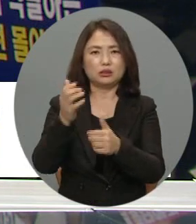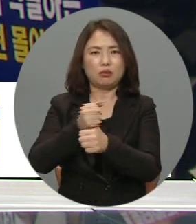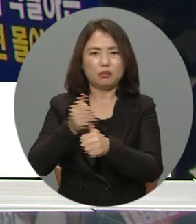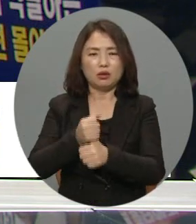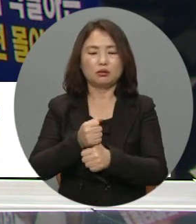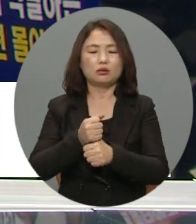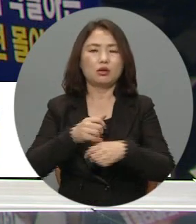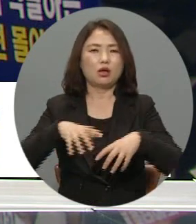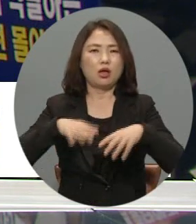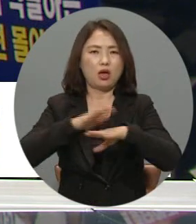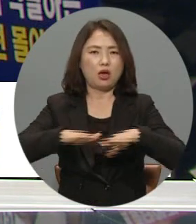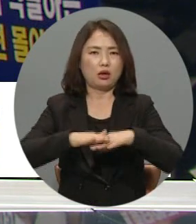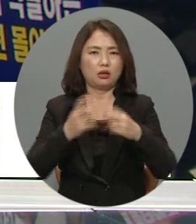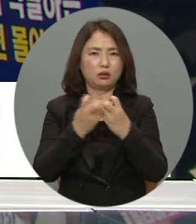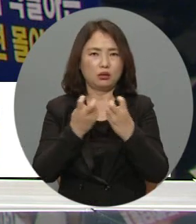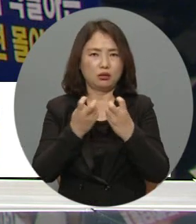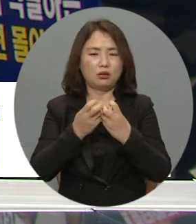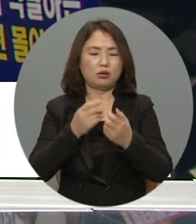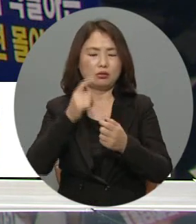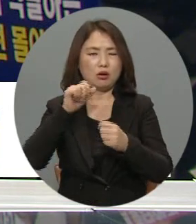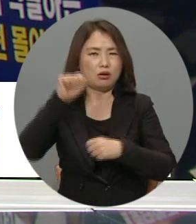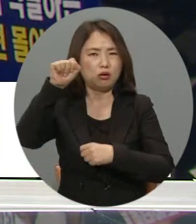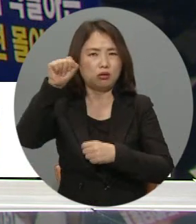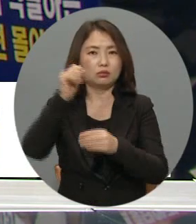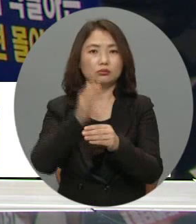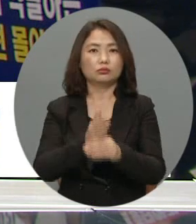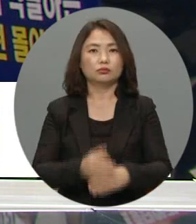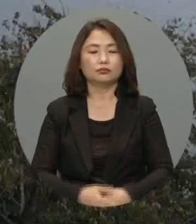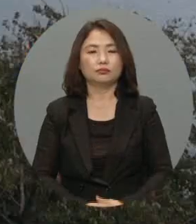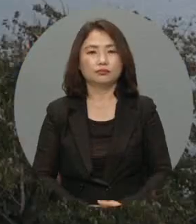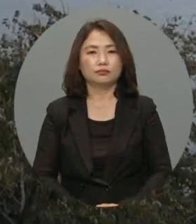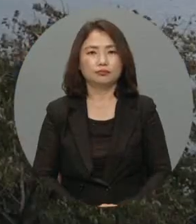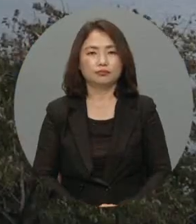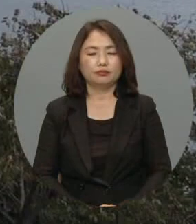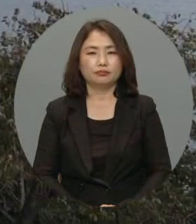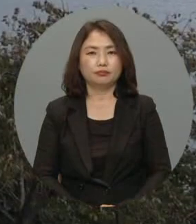집회를 열었습니다. 장미쁨 기자가 보도합니다.